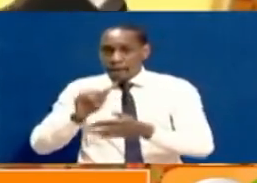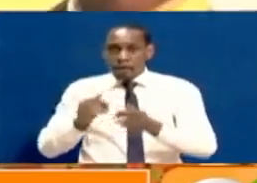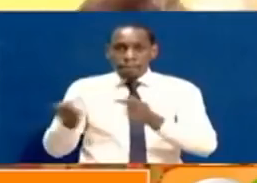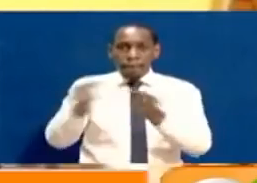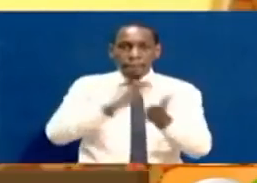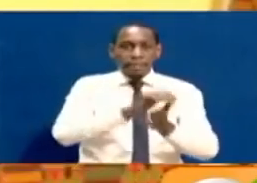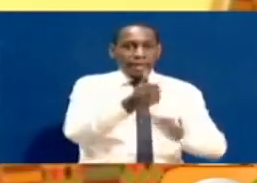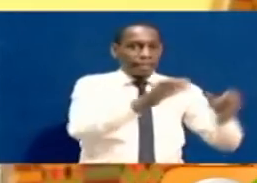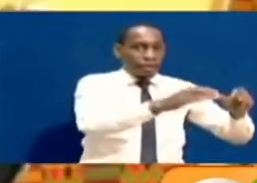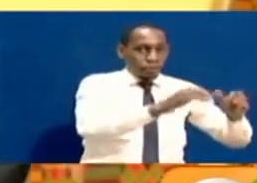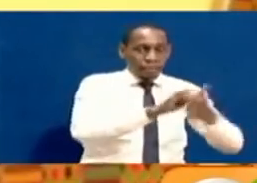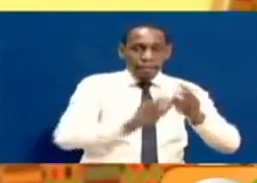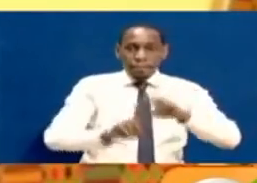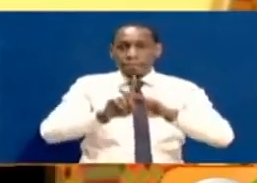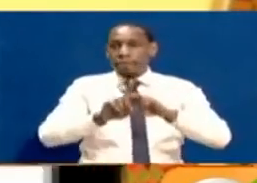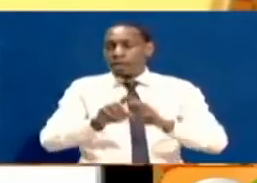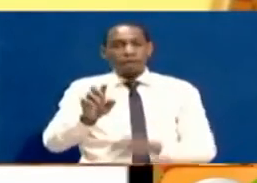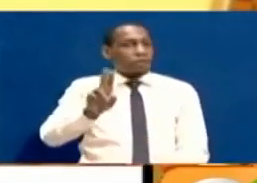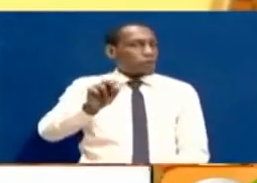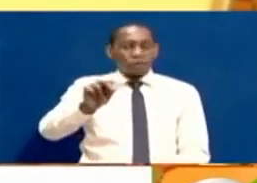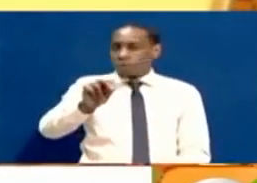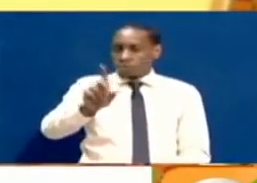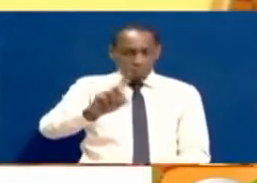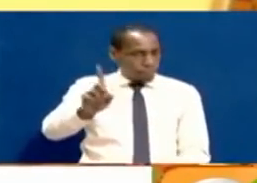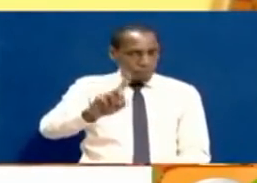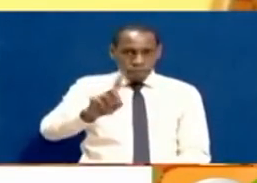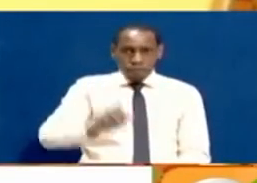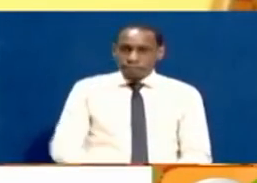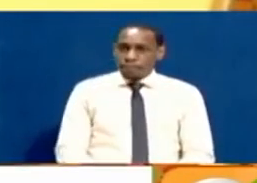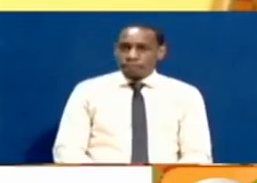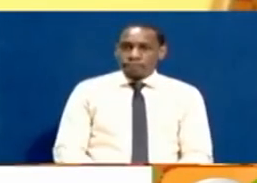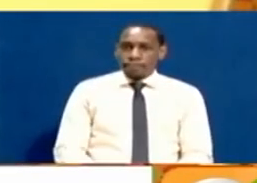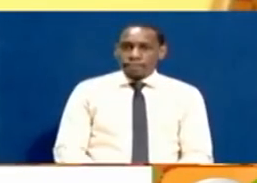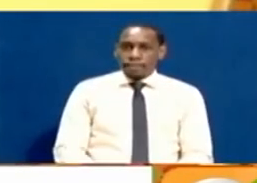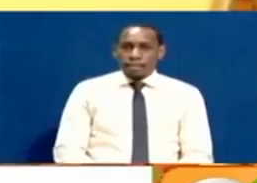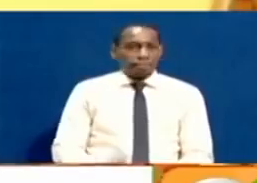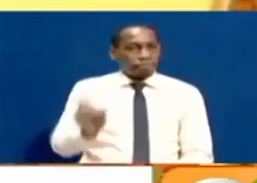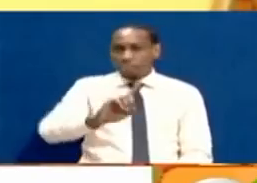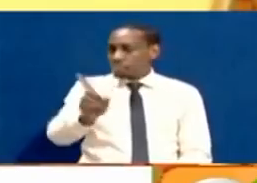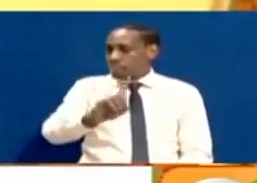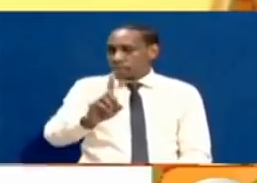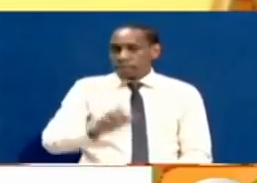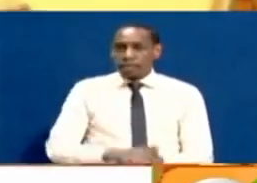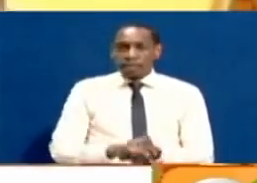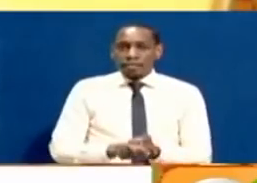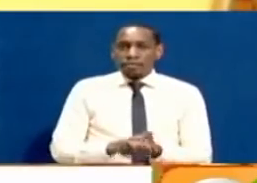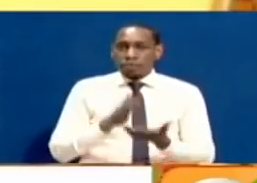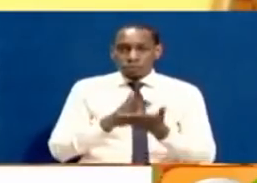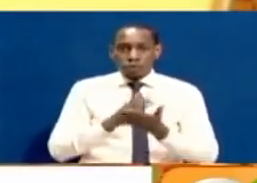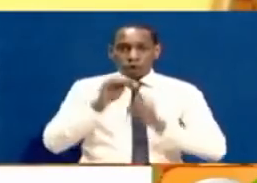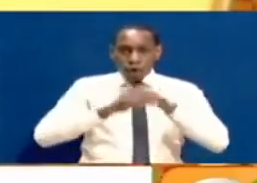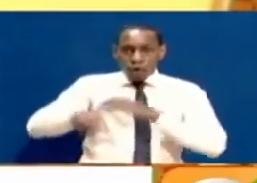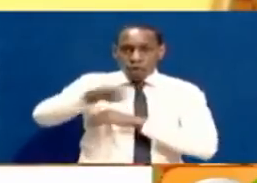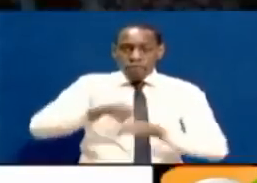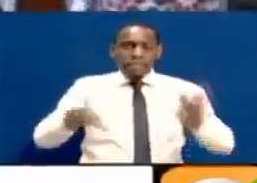wapigane na kundi hii, ndio kutokee hii. Hapana, hapana, hapana. Tutafute mahali ya sisi